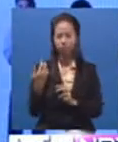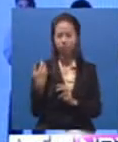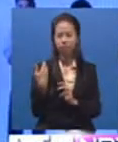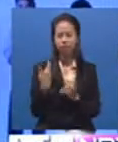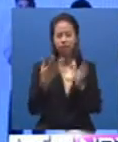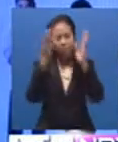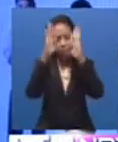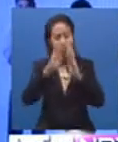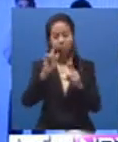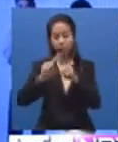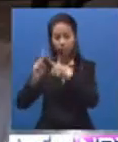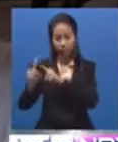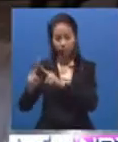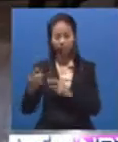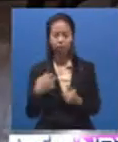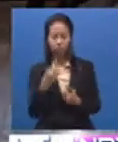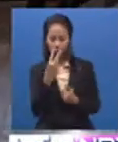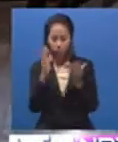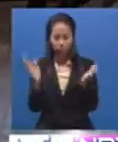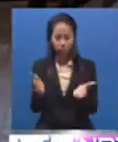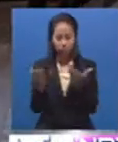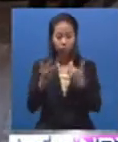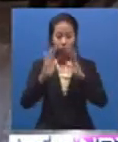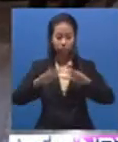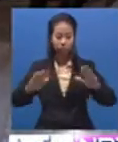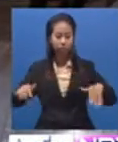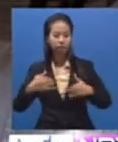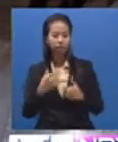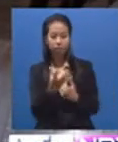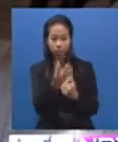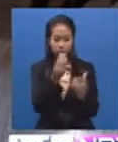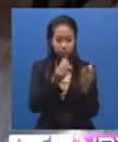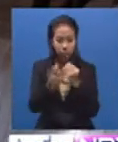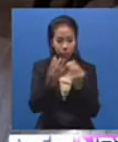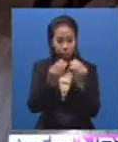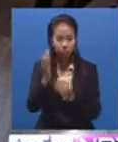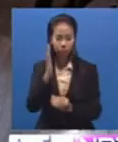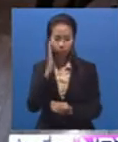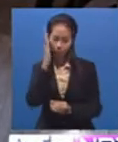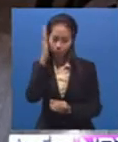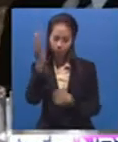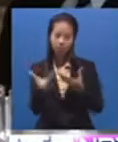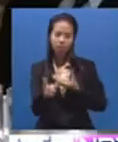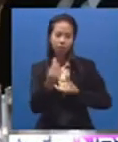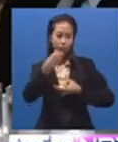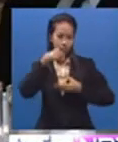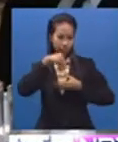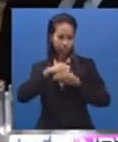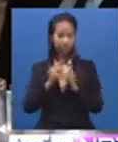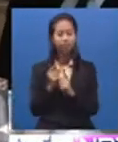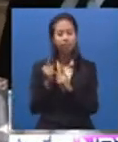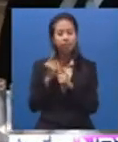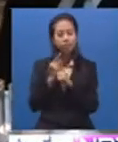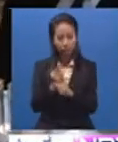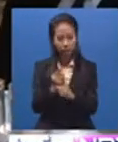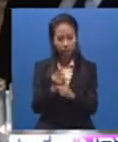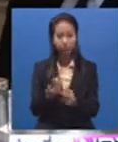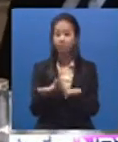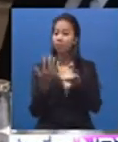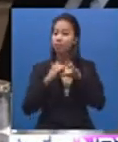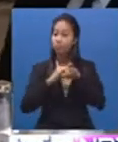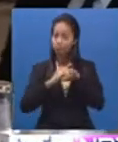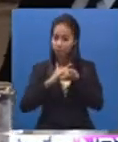เพื่อส่งเสริมให้เด็กเยาวชนและประชาชนนำไปปฏิบัติโดยยึดมั่นในศีลธรรมความซื่อและสุจริตความ